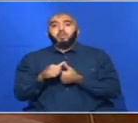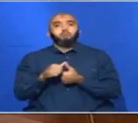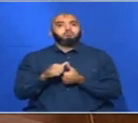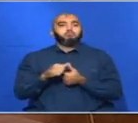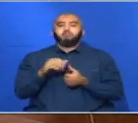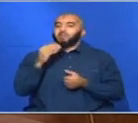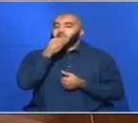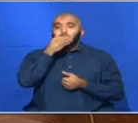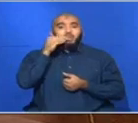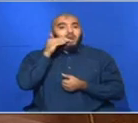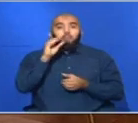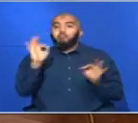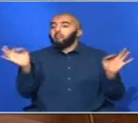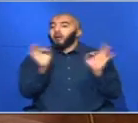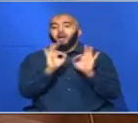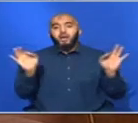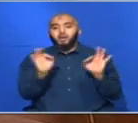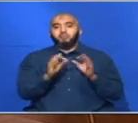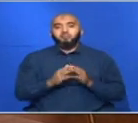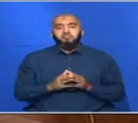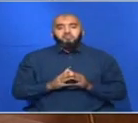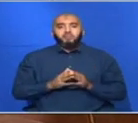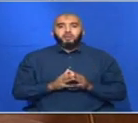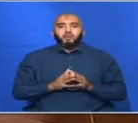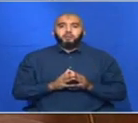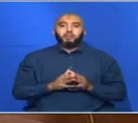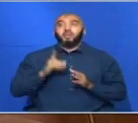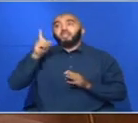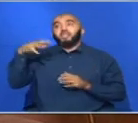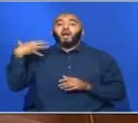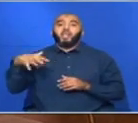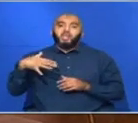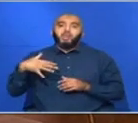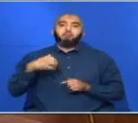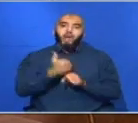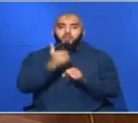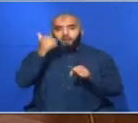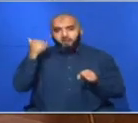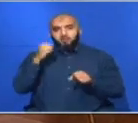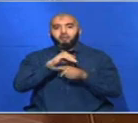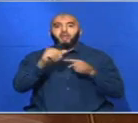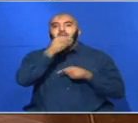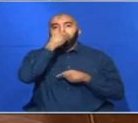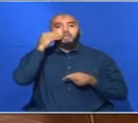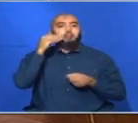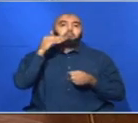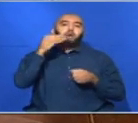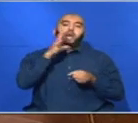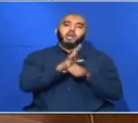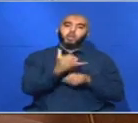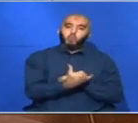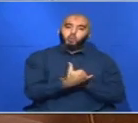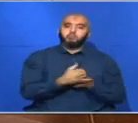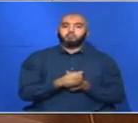دمت صمت نقول تقبل الله منا ومنك وزادك الله خيرا على خير تنتظر رمضان